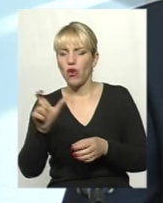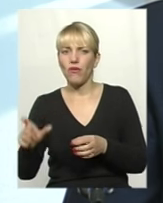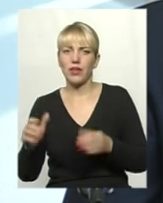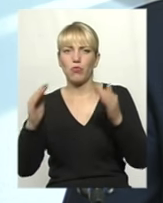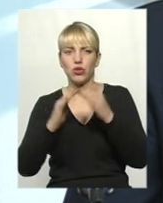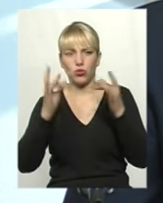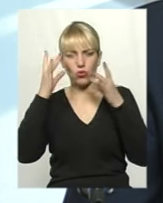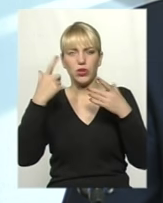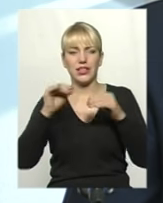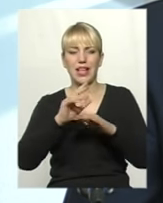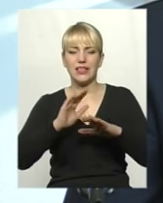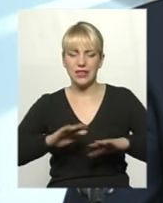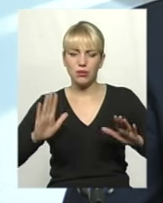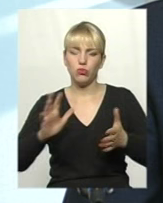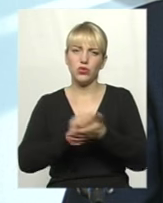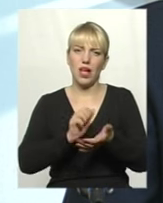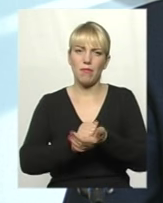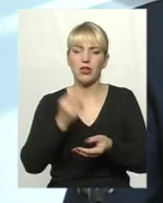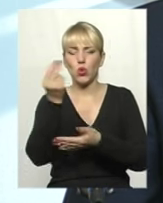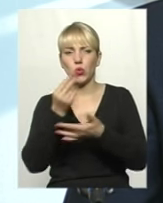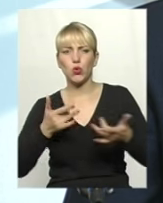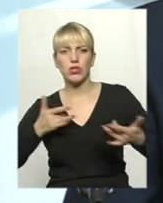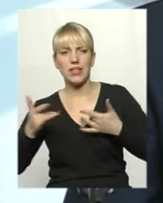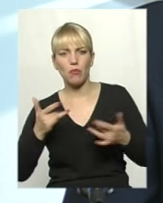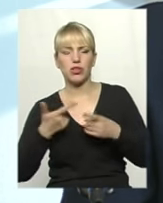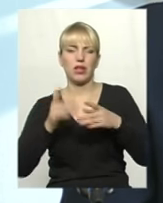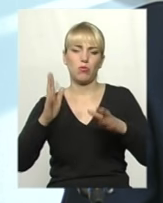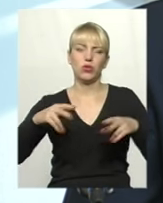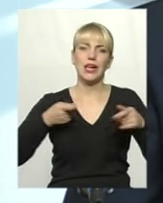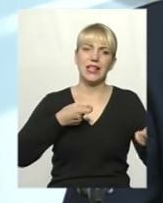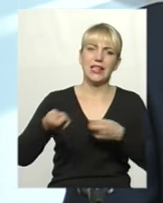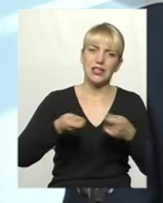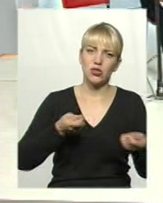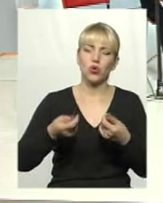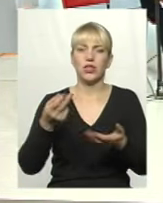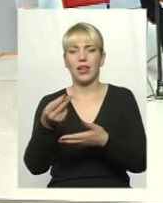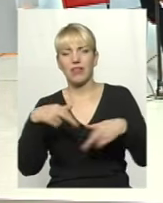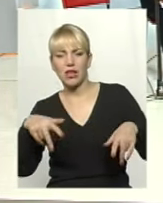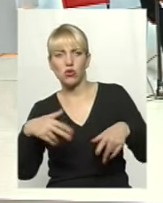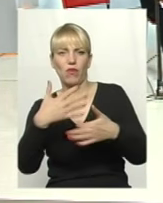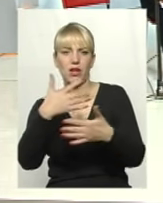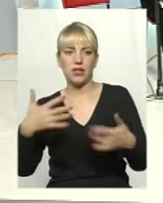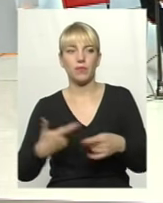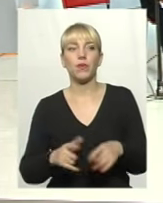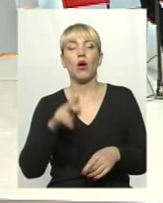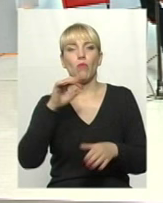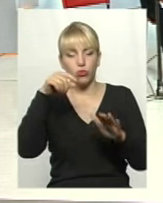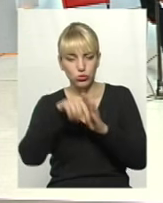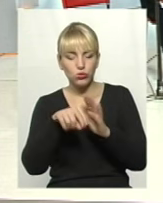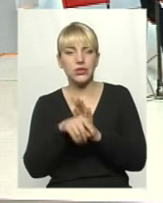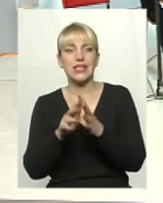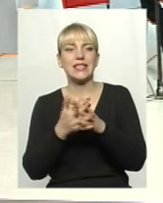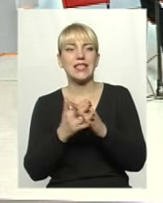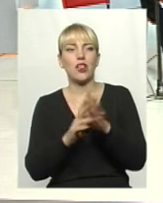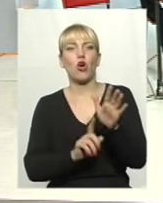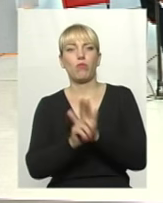собі і дискотеки проводити, займатися художньою самодіяльністю, танцювальний колектив і так далі. Тобто, по суті, село почало